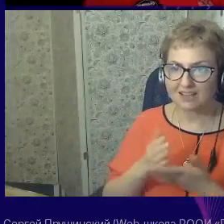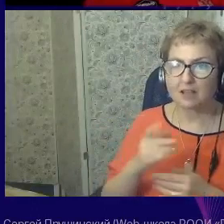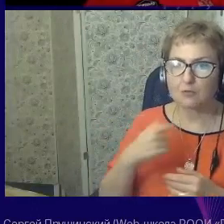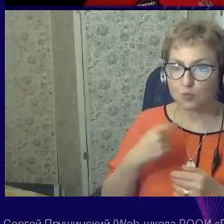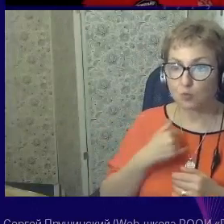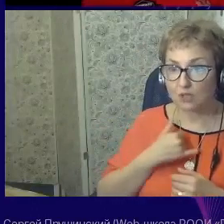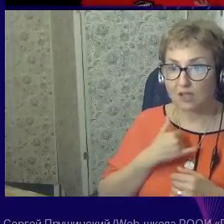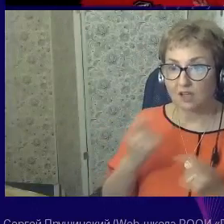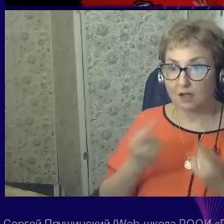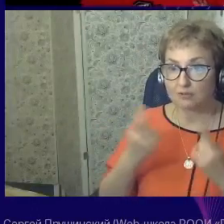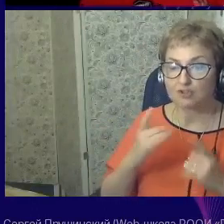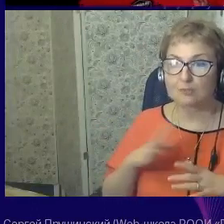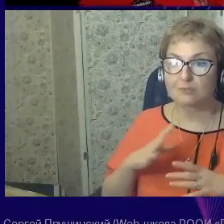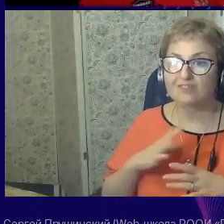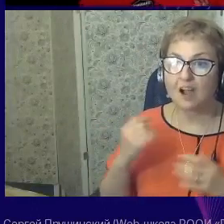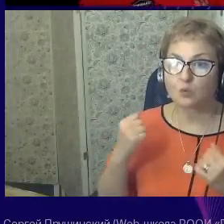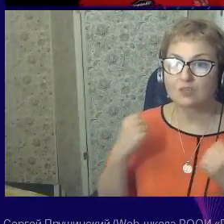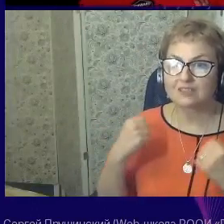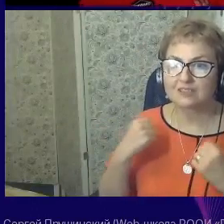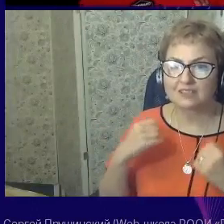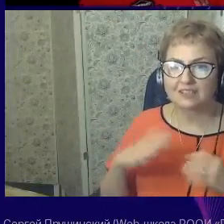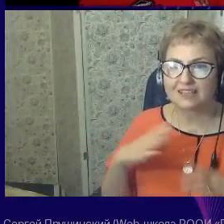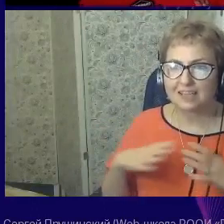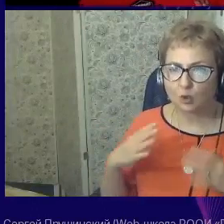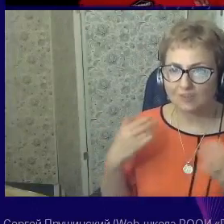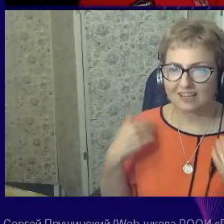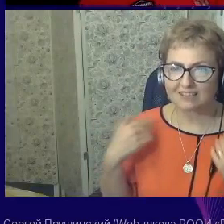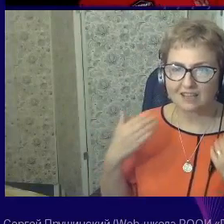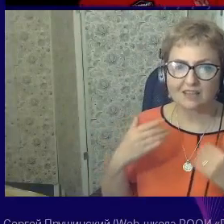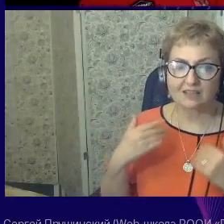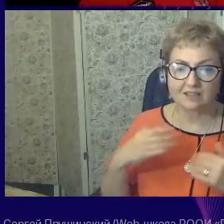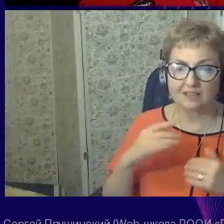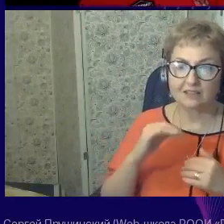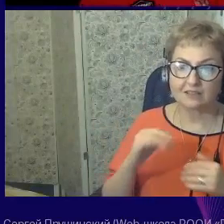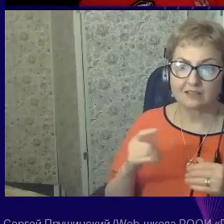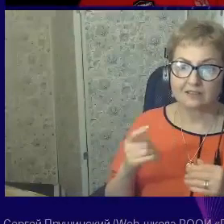нас обычные бывают занятия как тренировки и